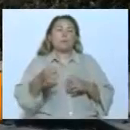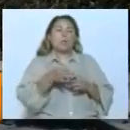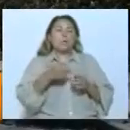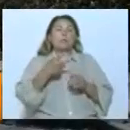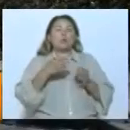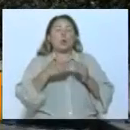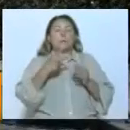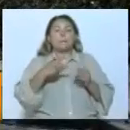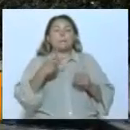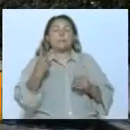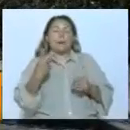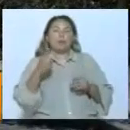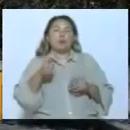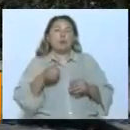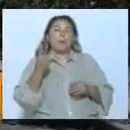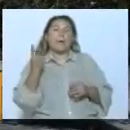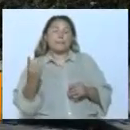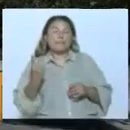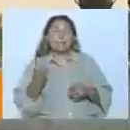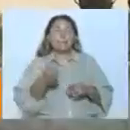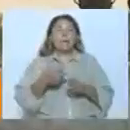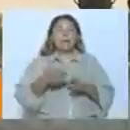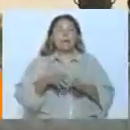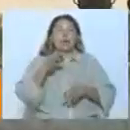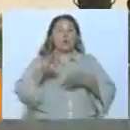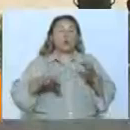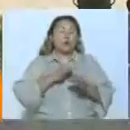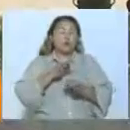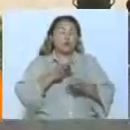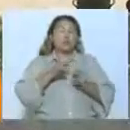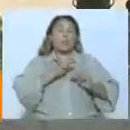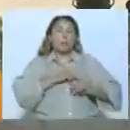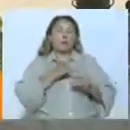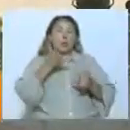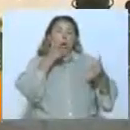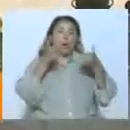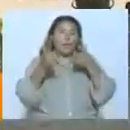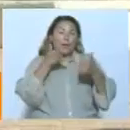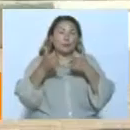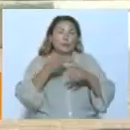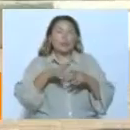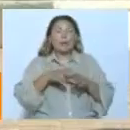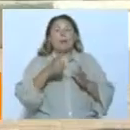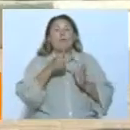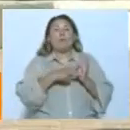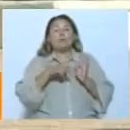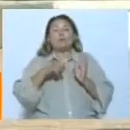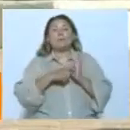дом 32/1. Наряду с этим круглосуточно работает горячая линия по номеру